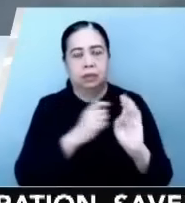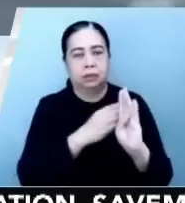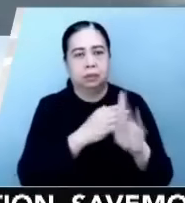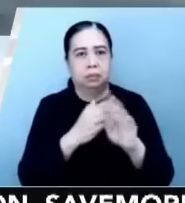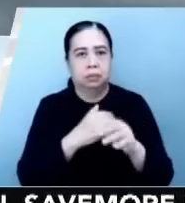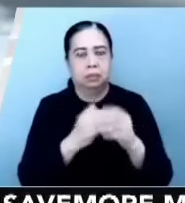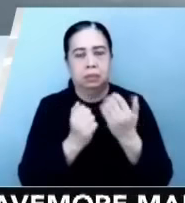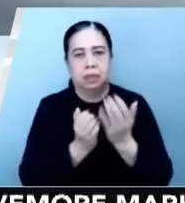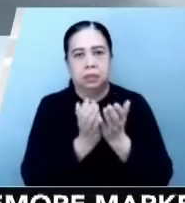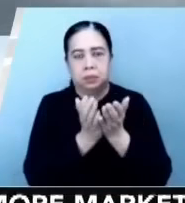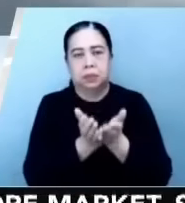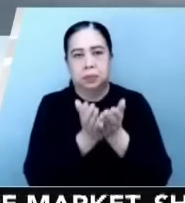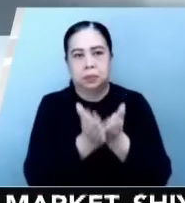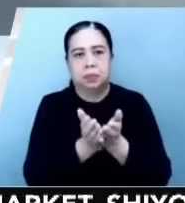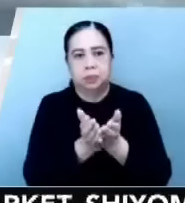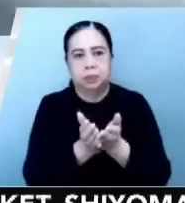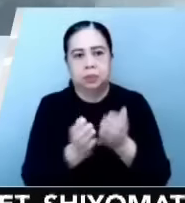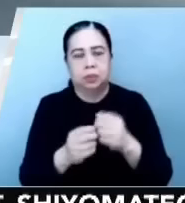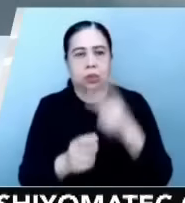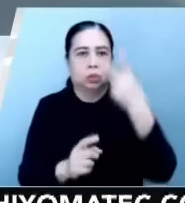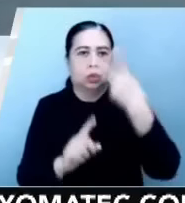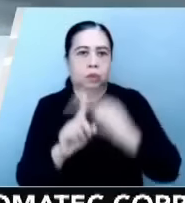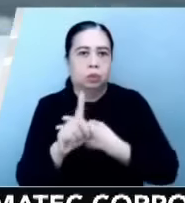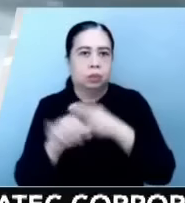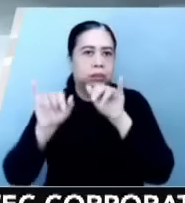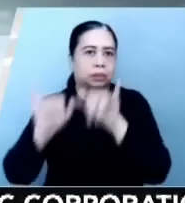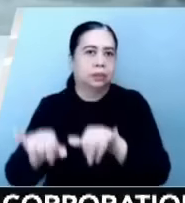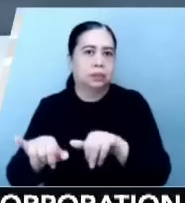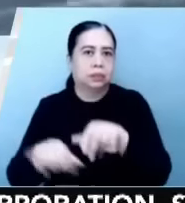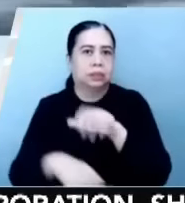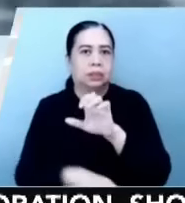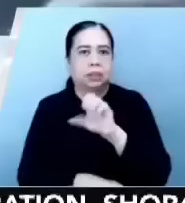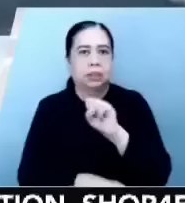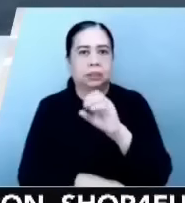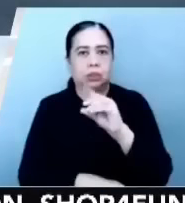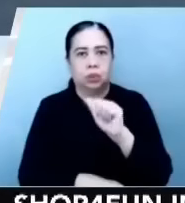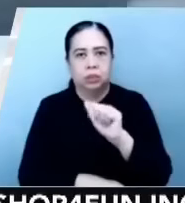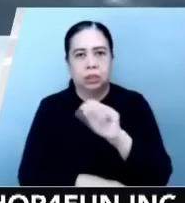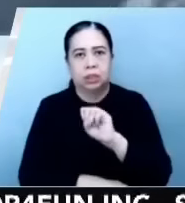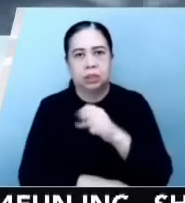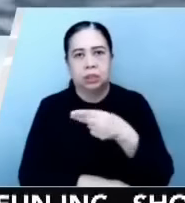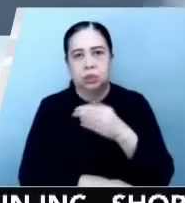Magbanwa na nasa 2 buwan ng nakaistasyon sa Eskoda Shoal.